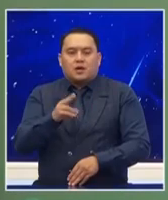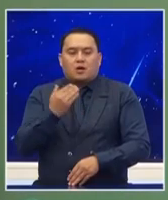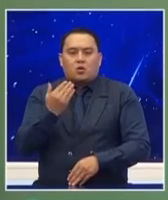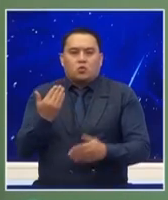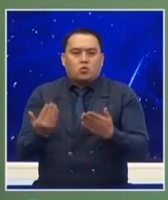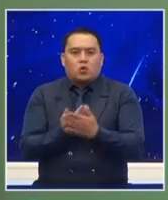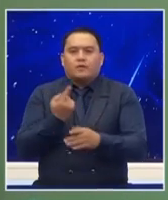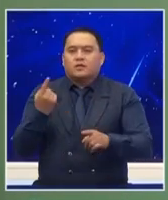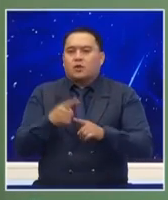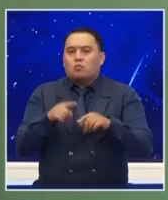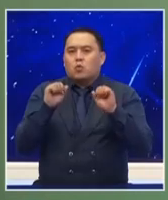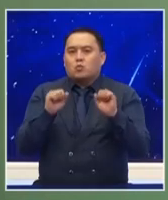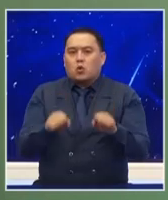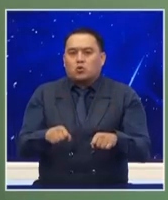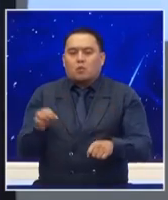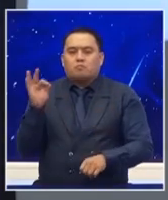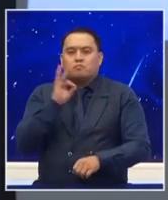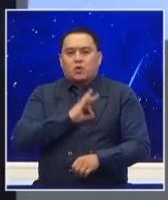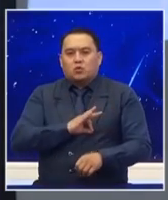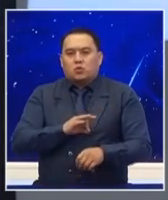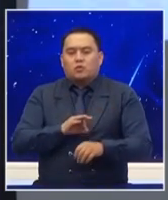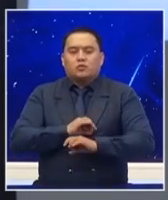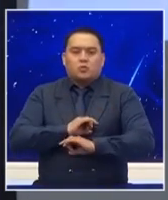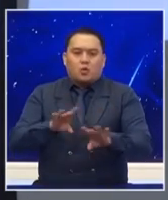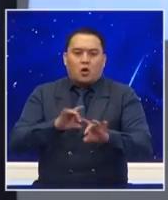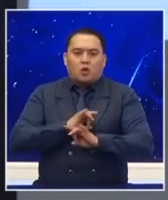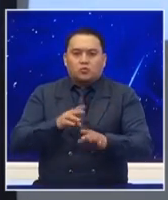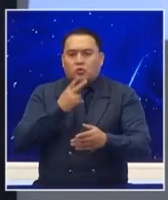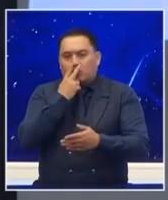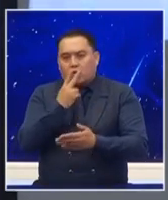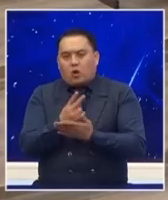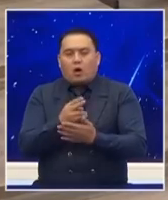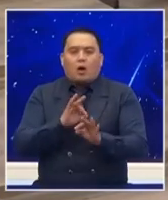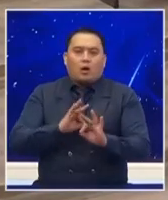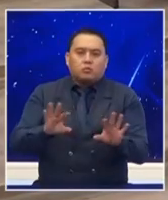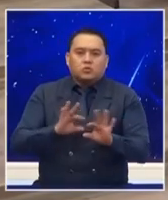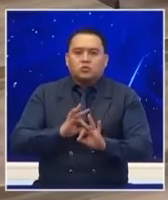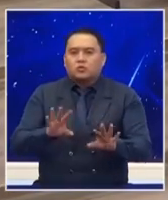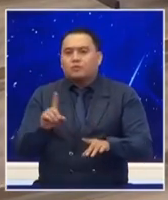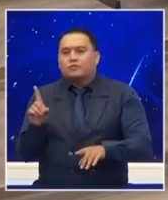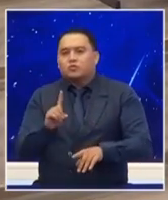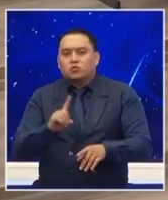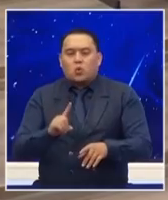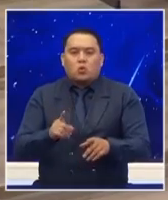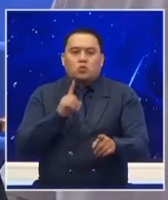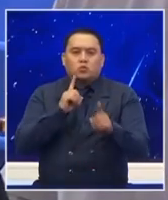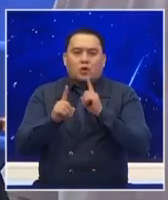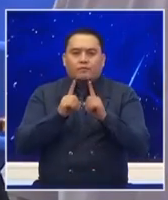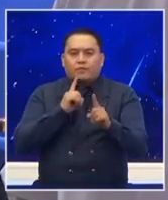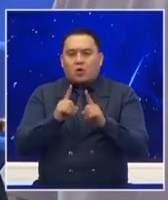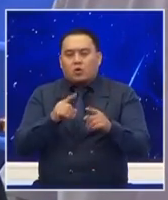заманауи технологияның мүмкіндігін барынша ашып көрсетті. Әріптестеріне түсіндірді. Операция барысы тікелей конференция